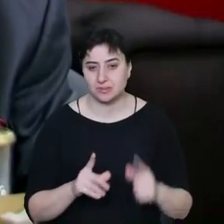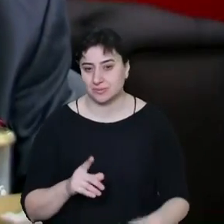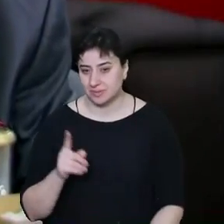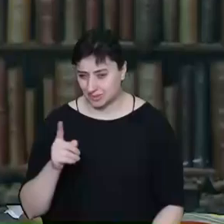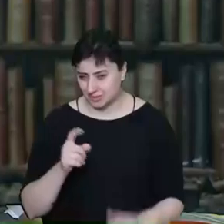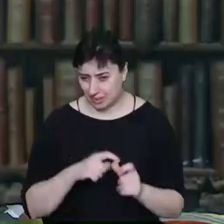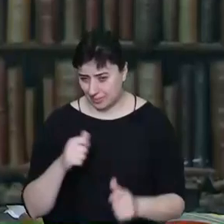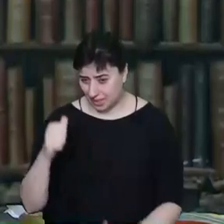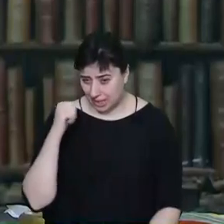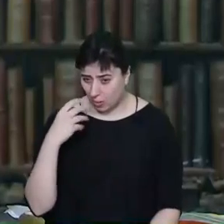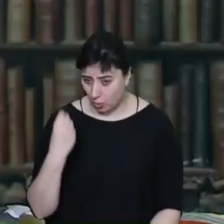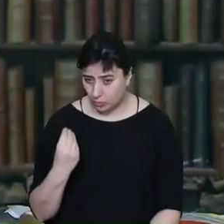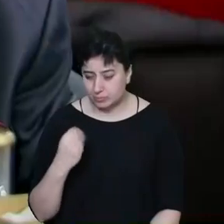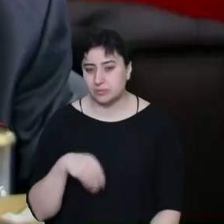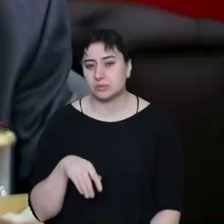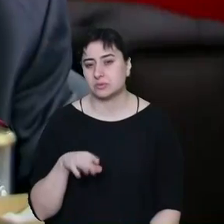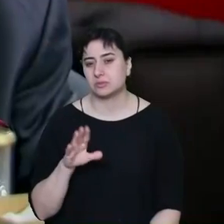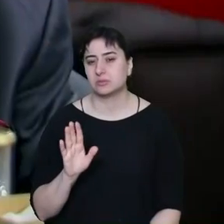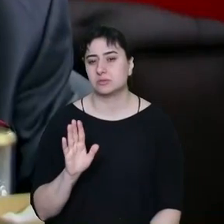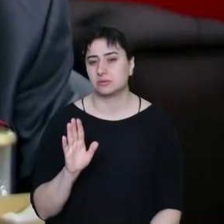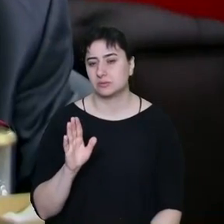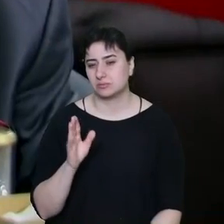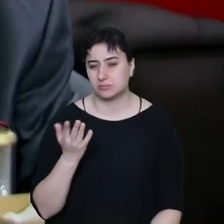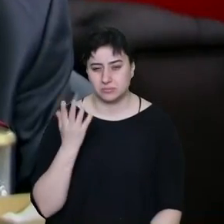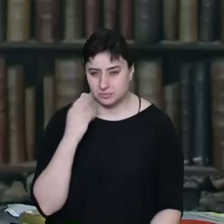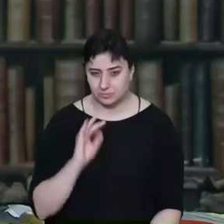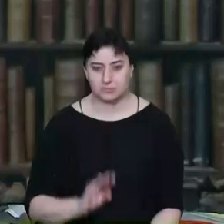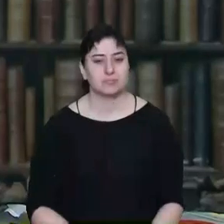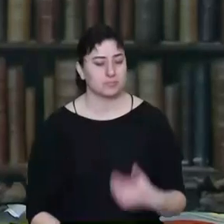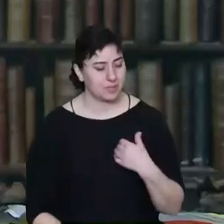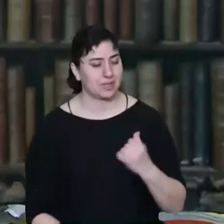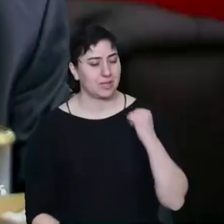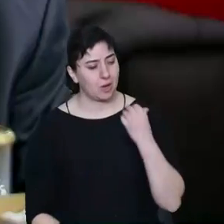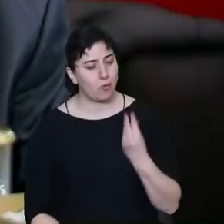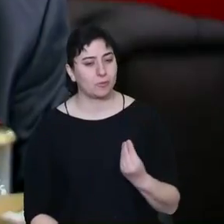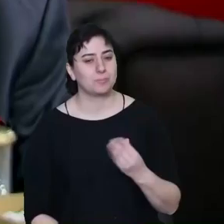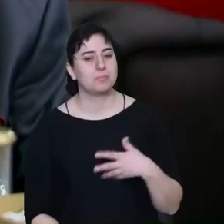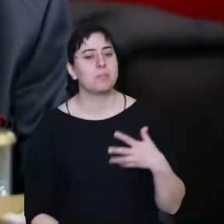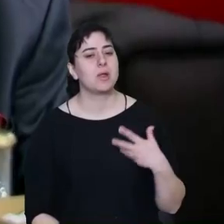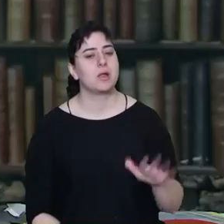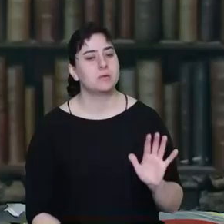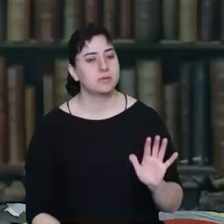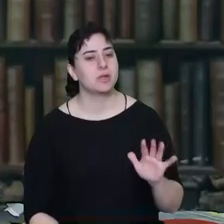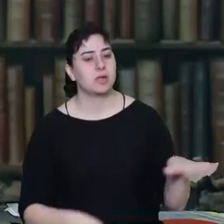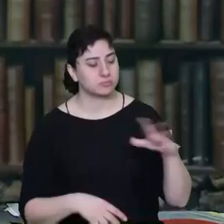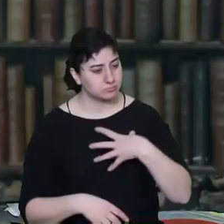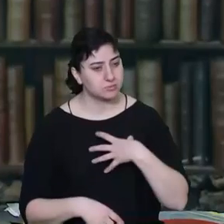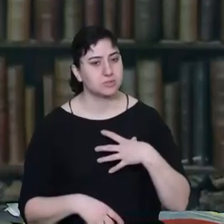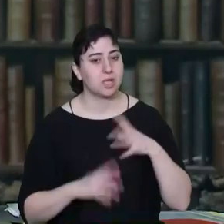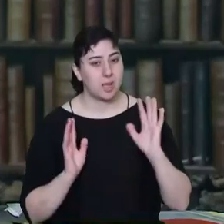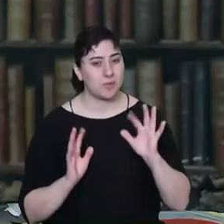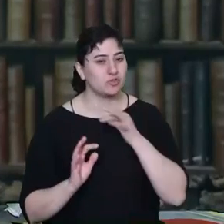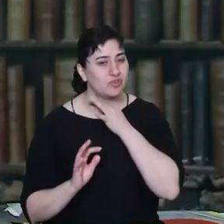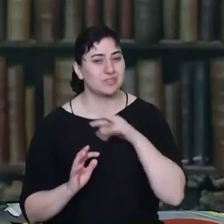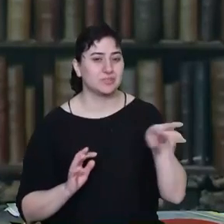hayata döndü mü yoksa bana mı öyle geliyor? Döndüm babacığım, döndüm. Merak etmeyin siz. Her şey bende. Yalnız